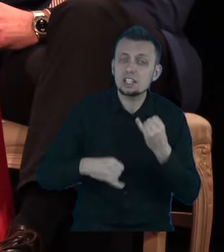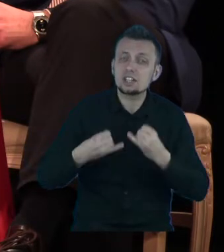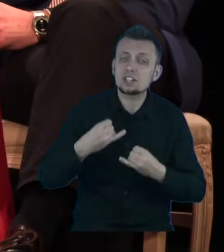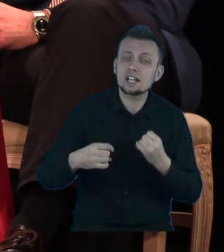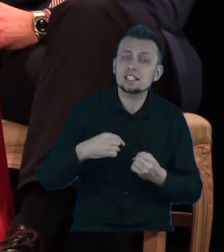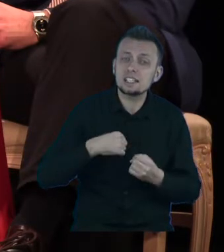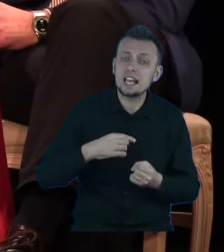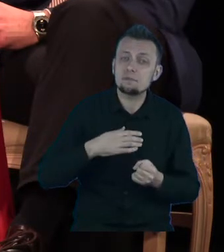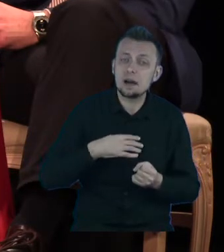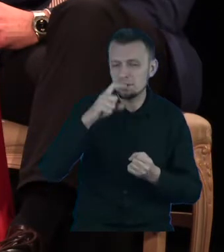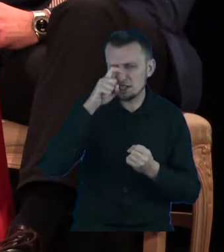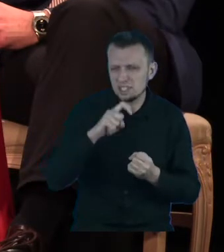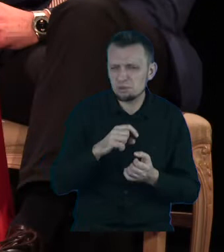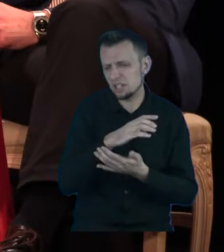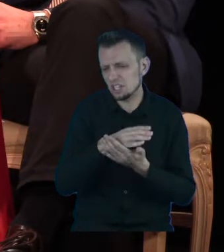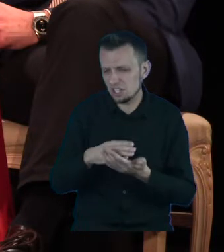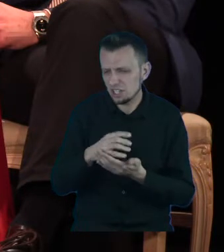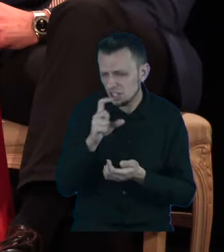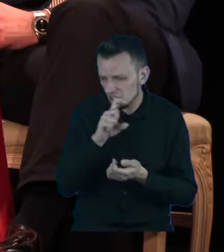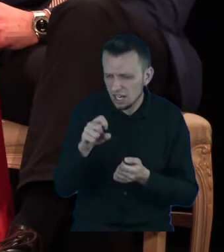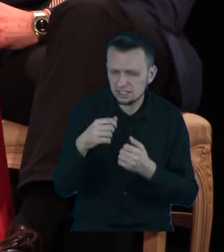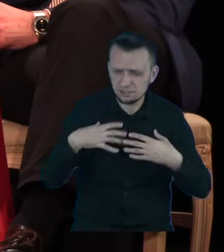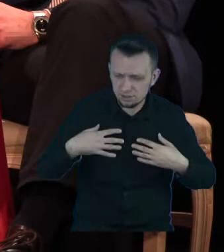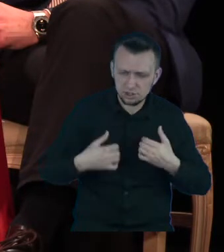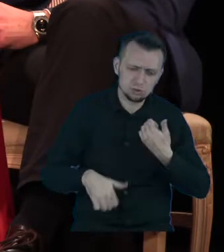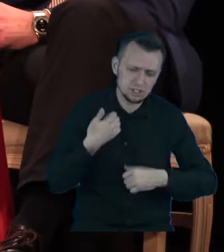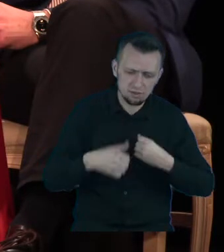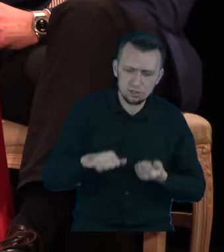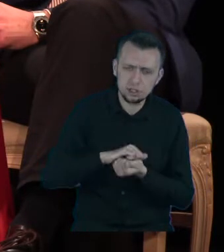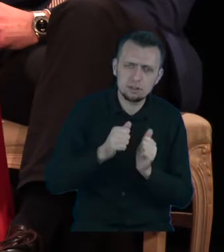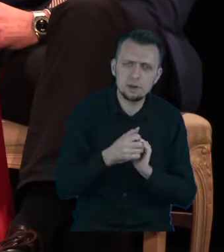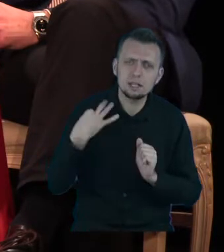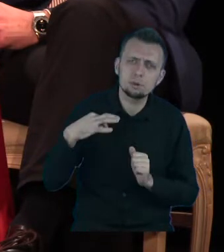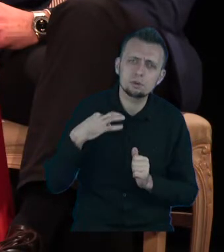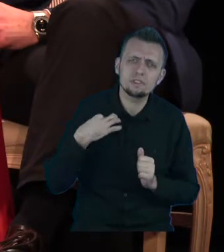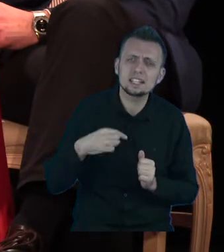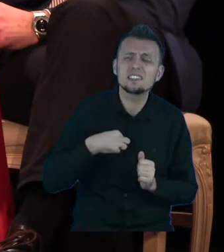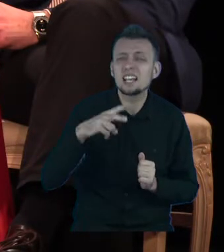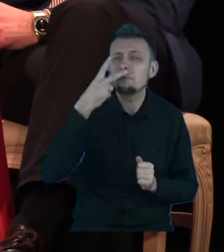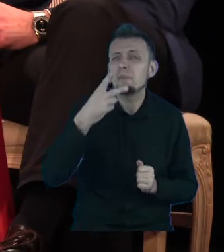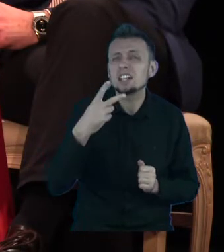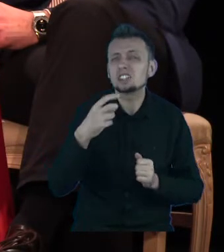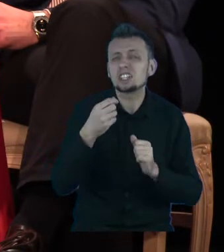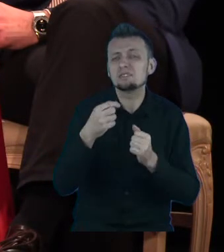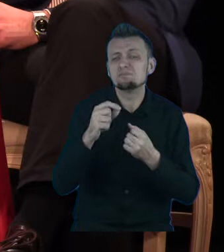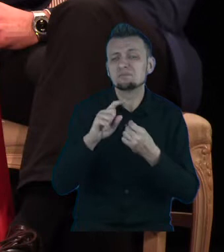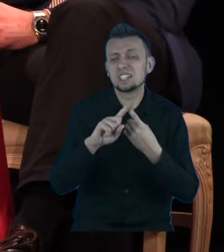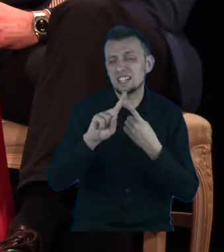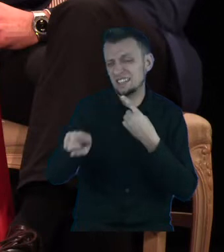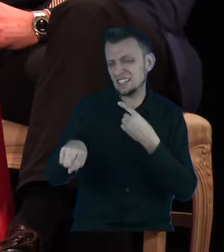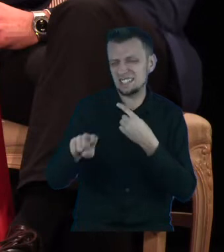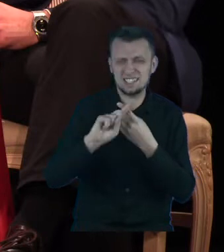zawodowym, czy prywatnym, to też patrzę na to z takim dystansem, że